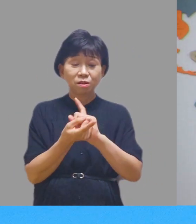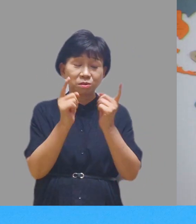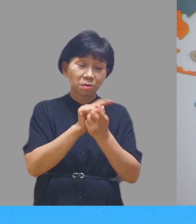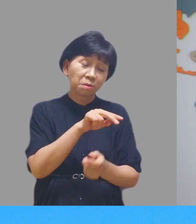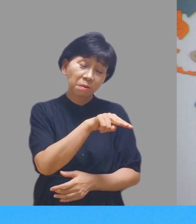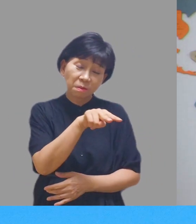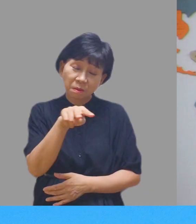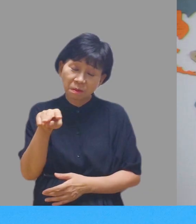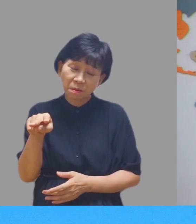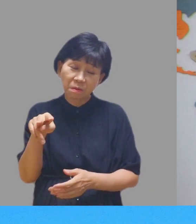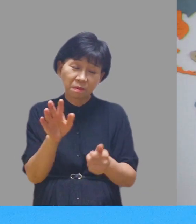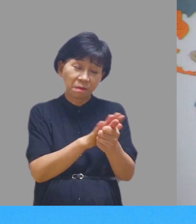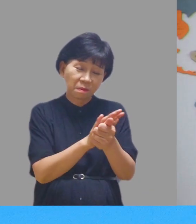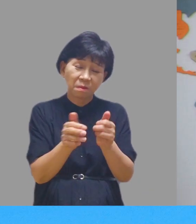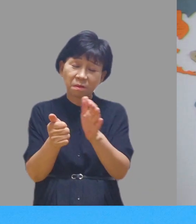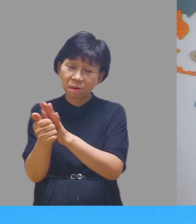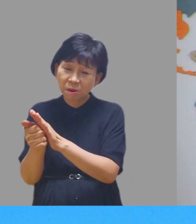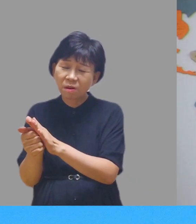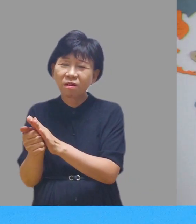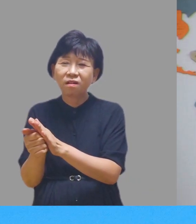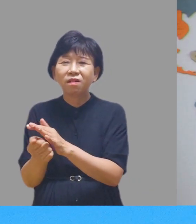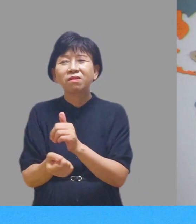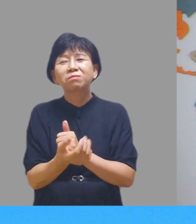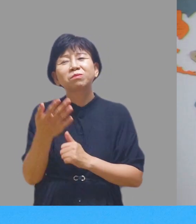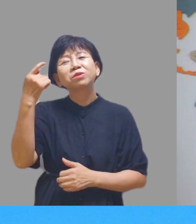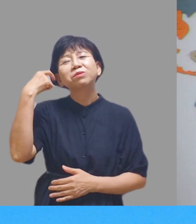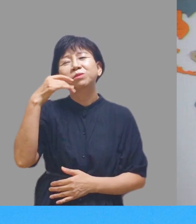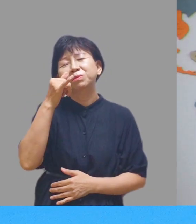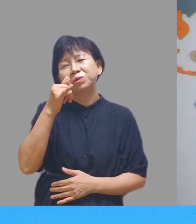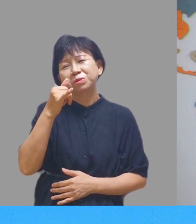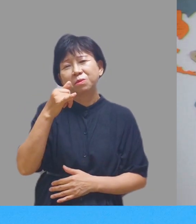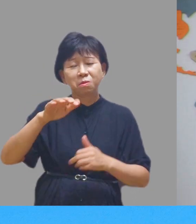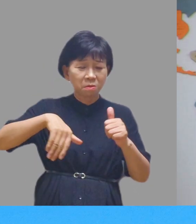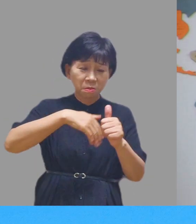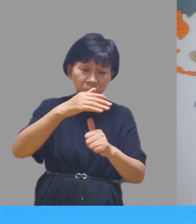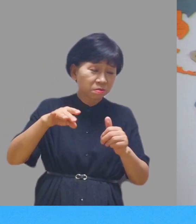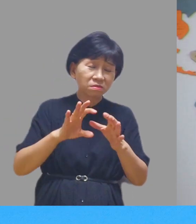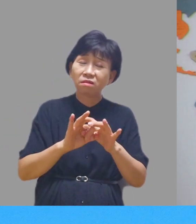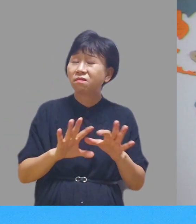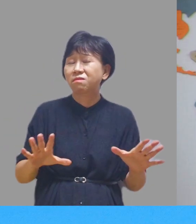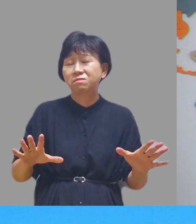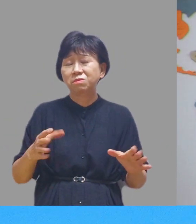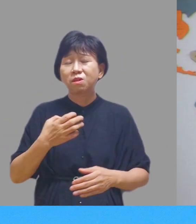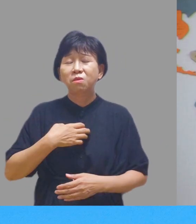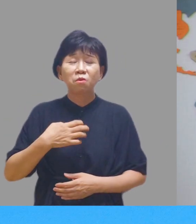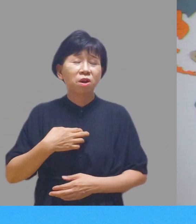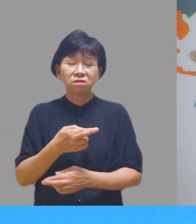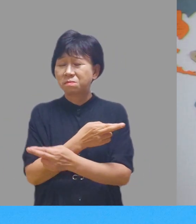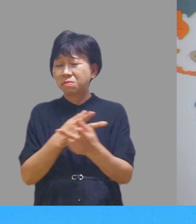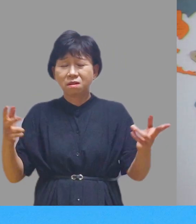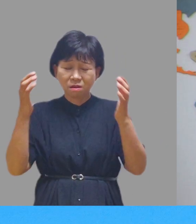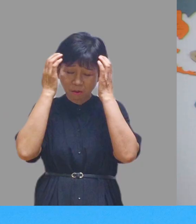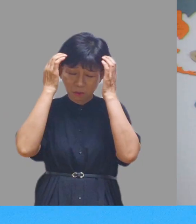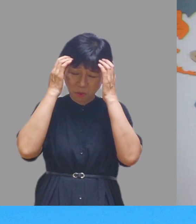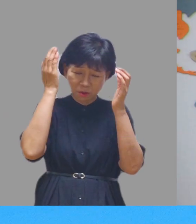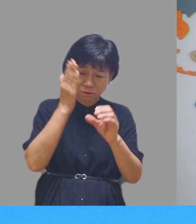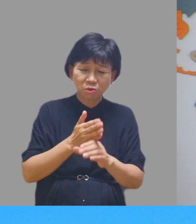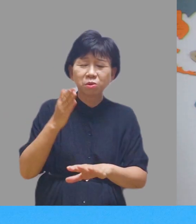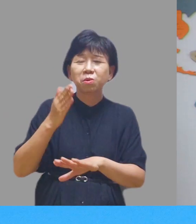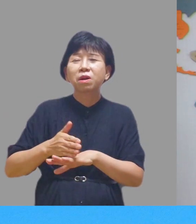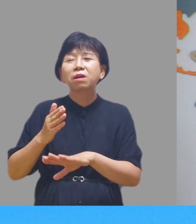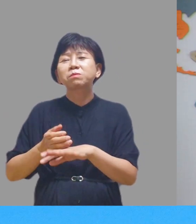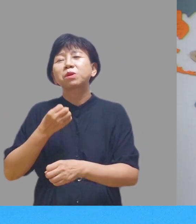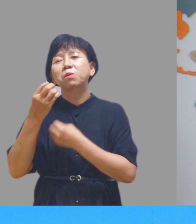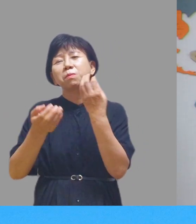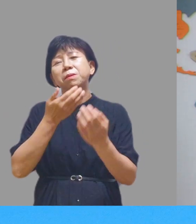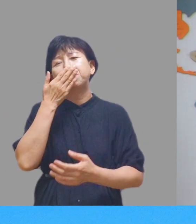된다니까요. 환경이 변해도 마음이 흔들리지 않고 광야에서도 주님의 손길을 느끼며 고난 중에도 감사의 고백을